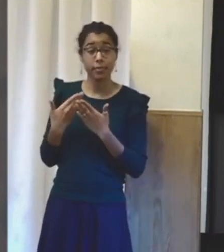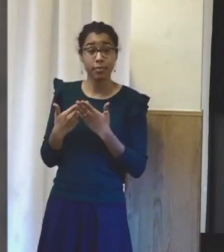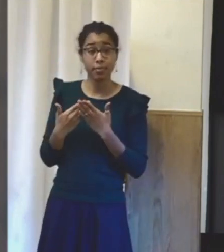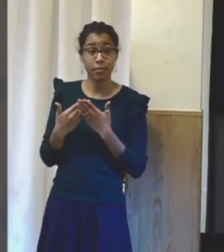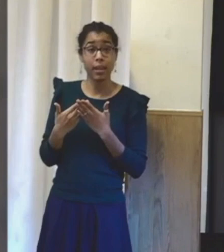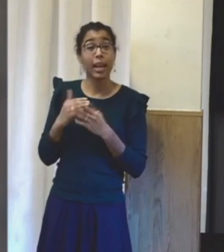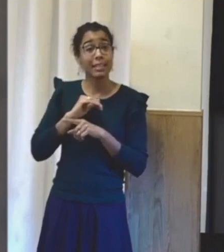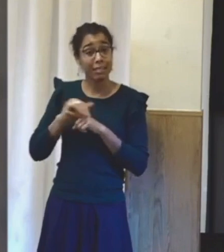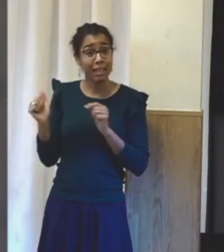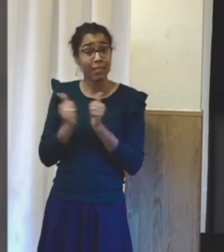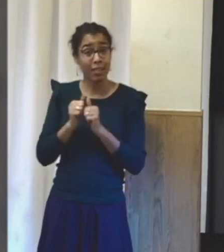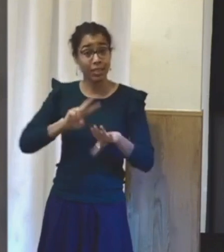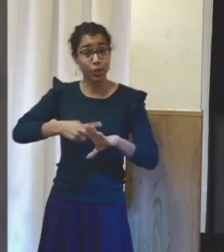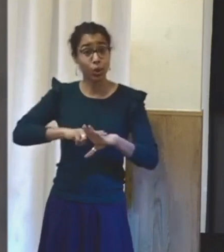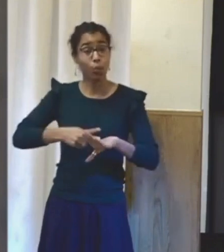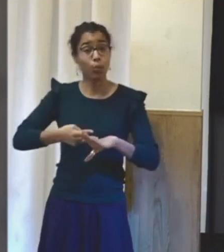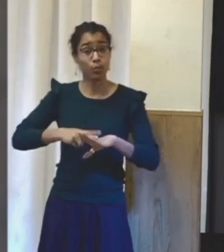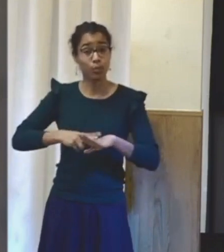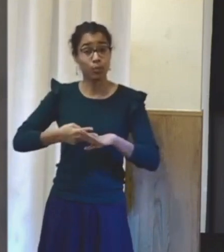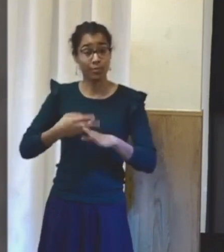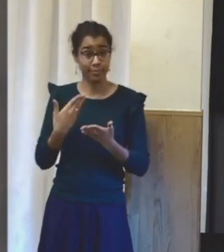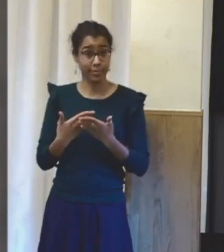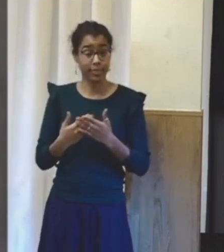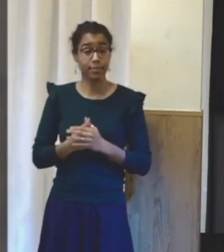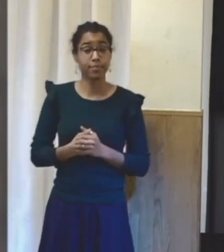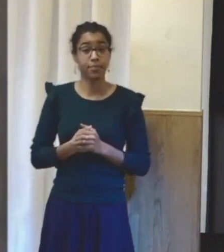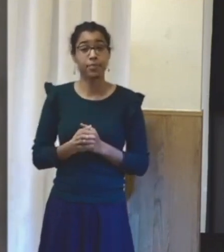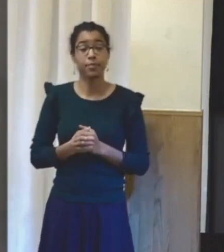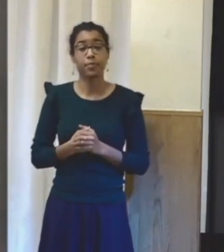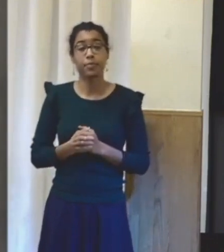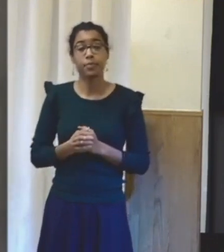c'est ce qu'il fit avec Job. C'est ce qu'il fit avec Job.